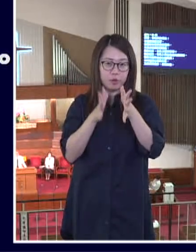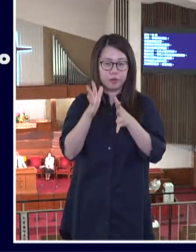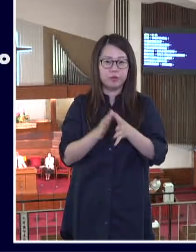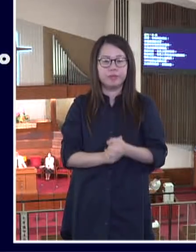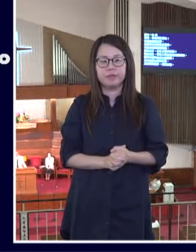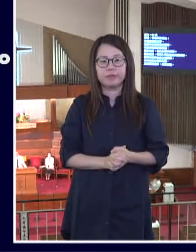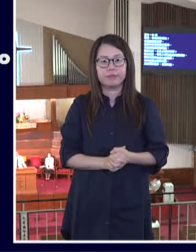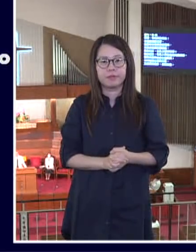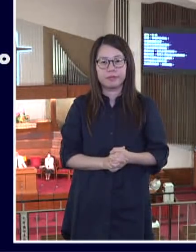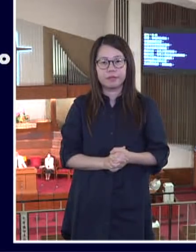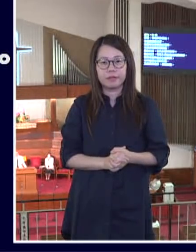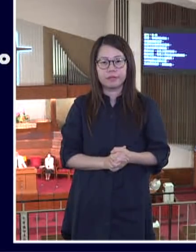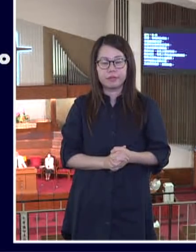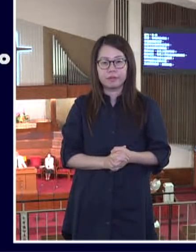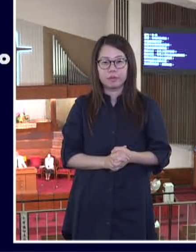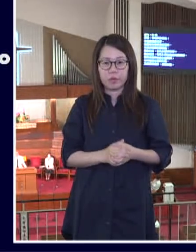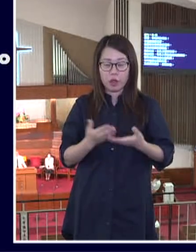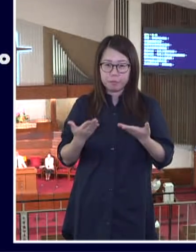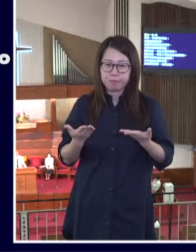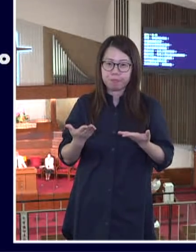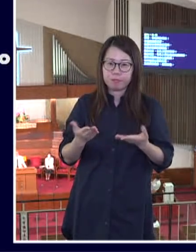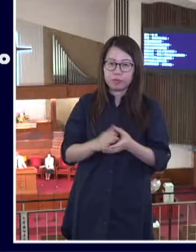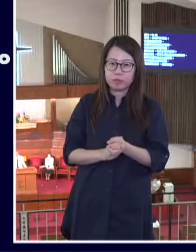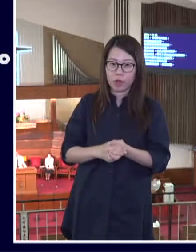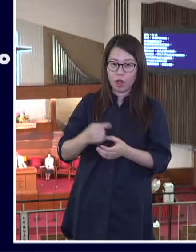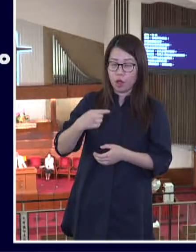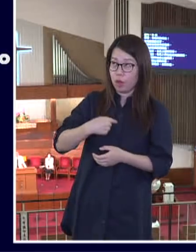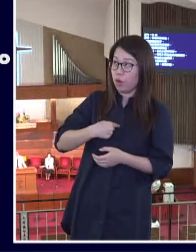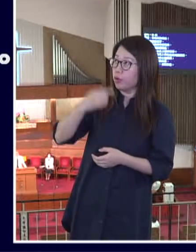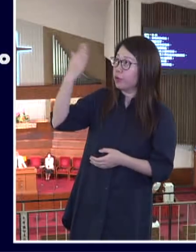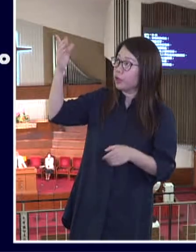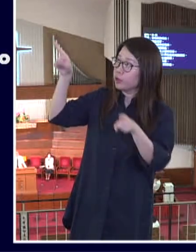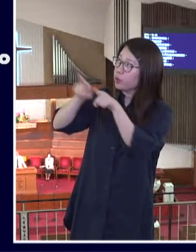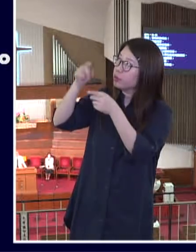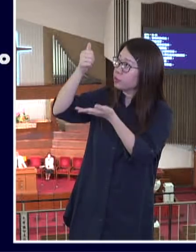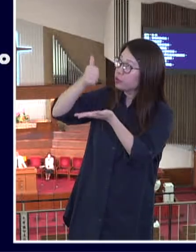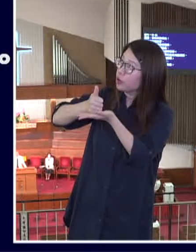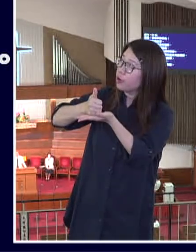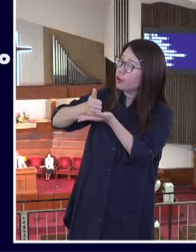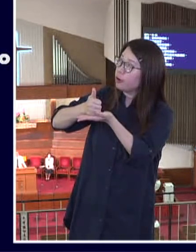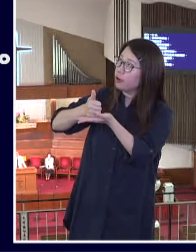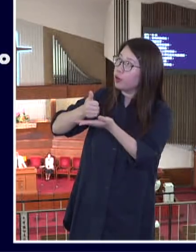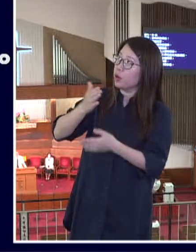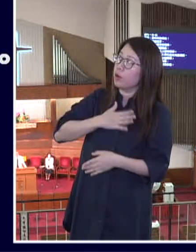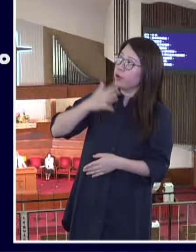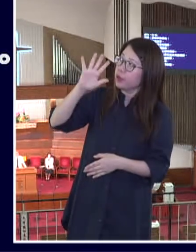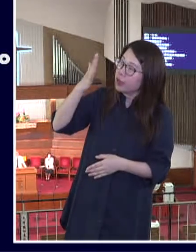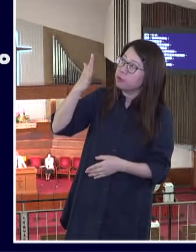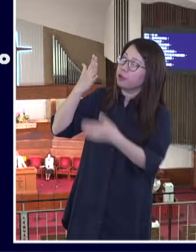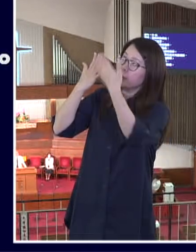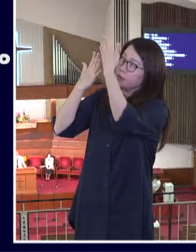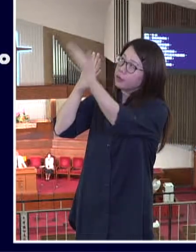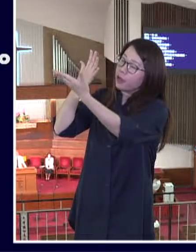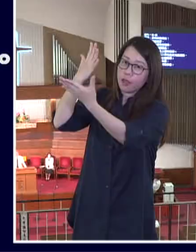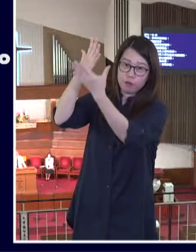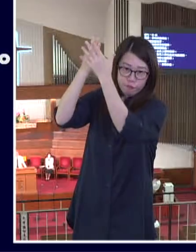备起。然而我常与你同在，你参着我的右手，